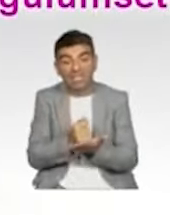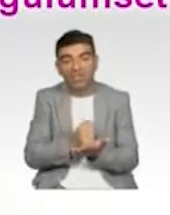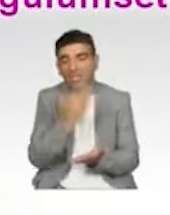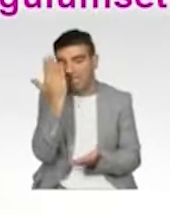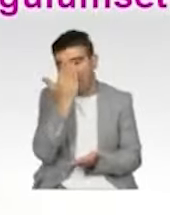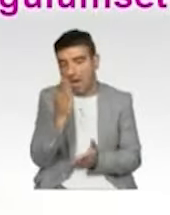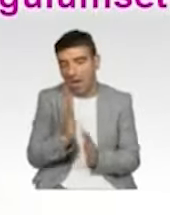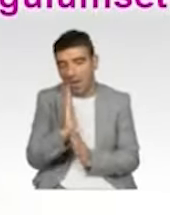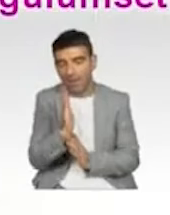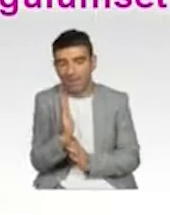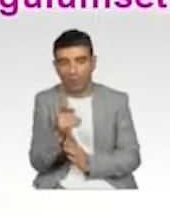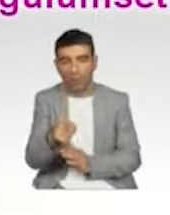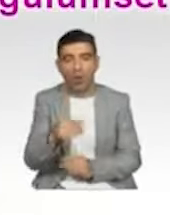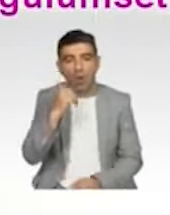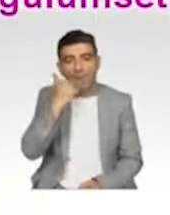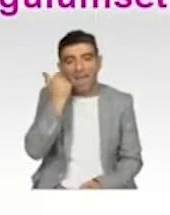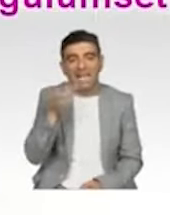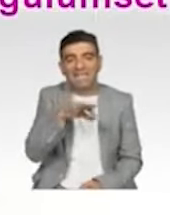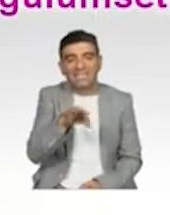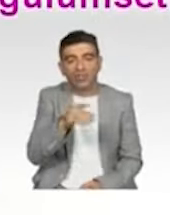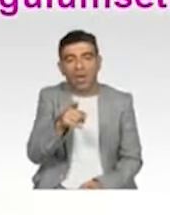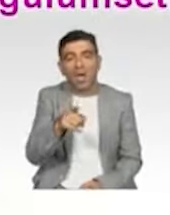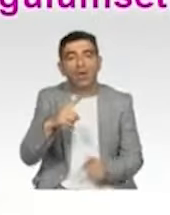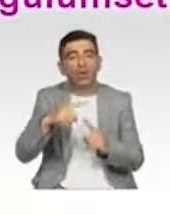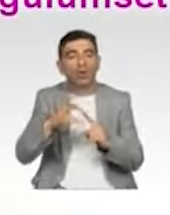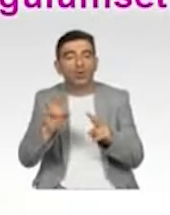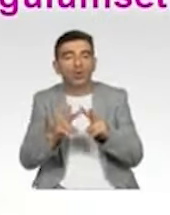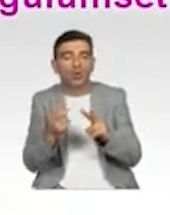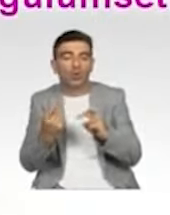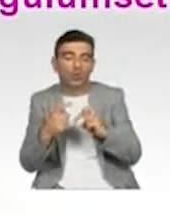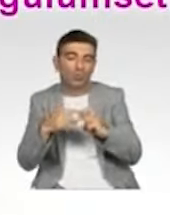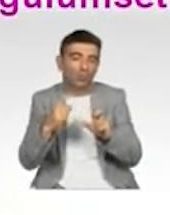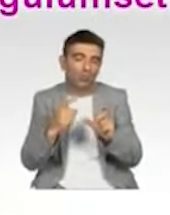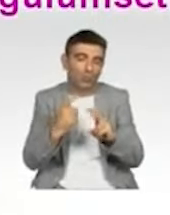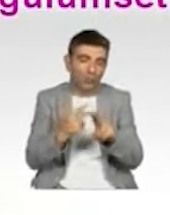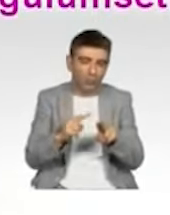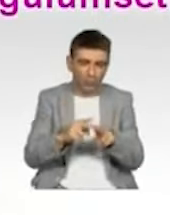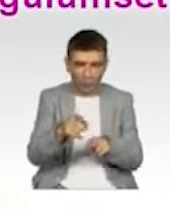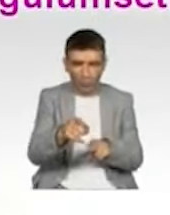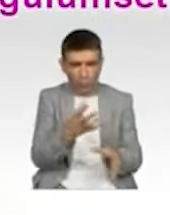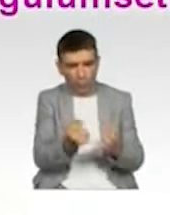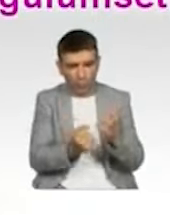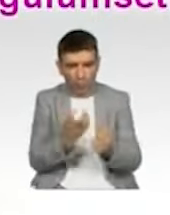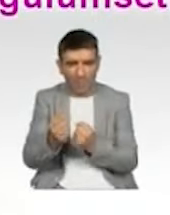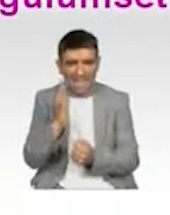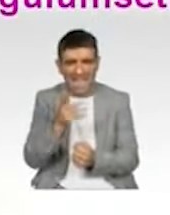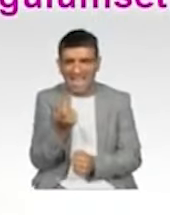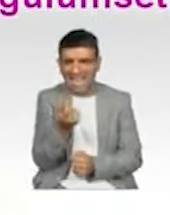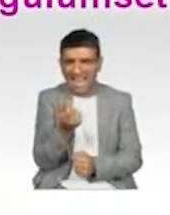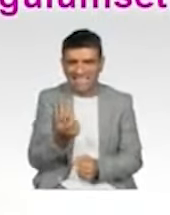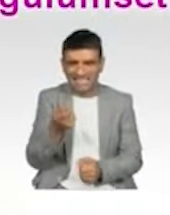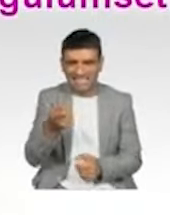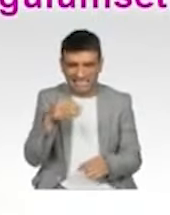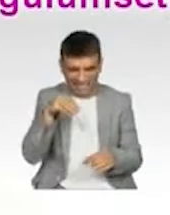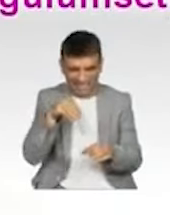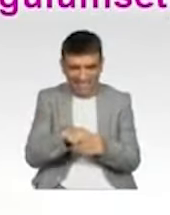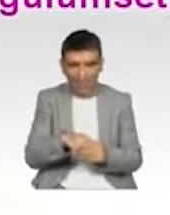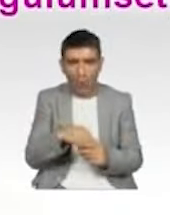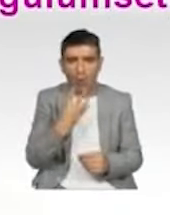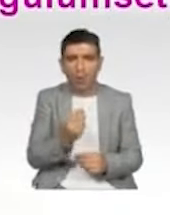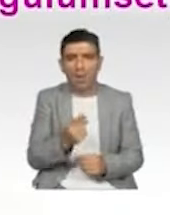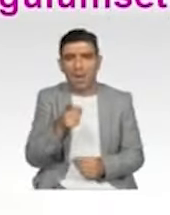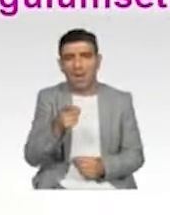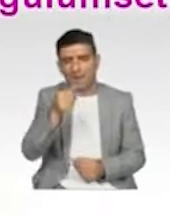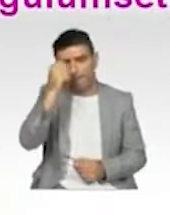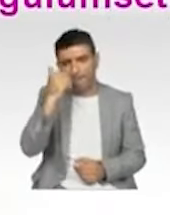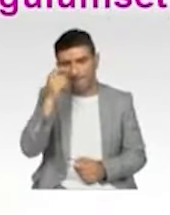siyah diye gidiyor. Beyaz çay daha hani tomurcuk haldeyken, daha genç haldeyken toplanan çayıdır. en az işlenmiş olan çay beyaz çaydır.